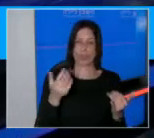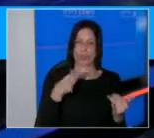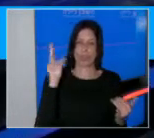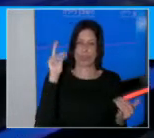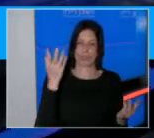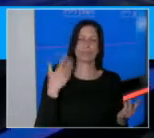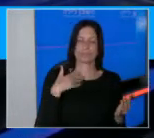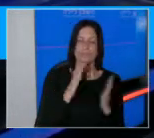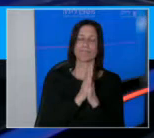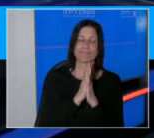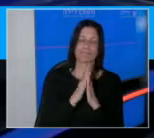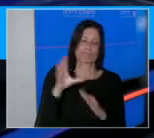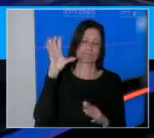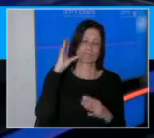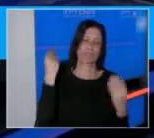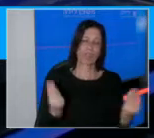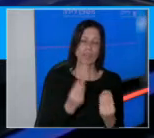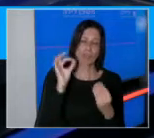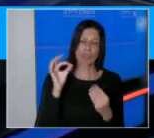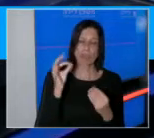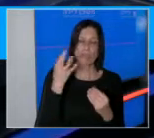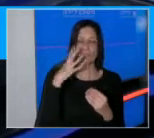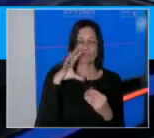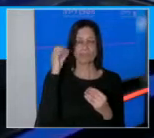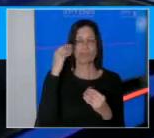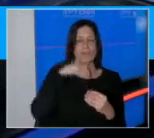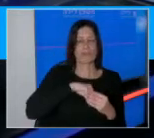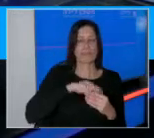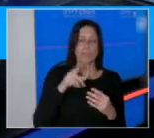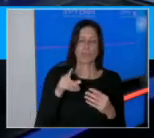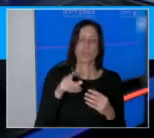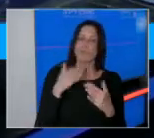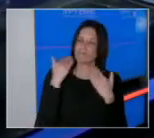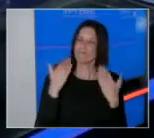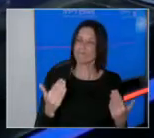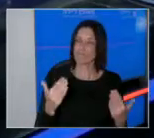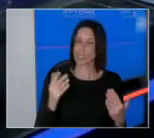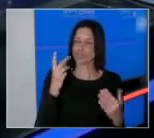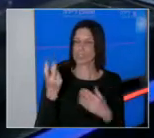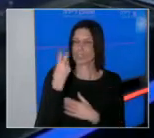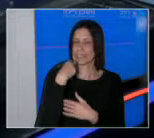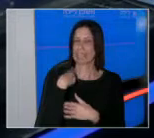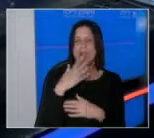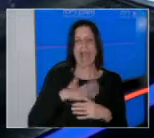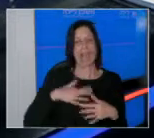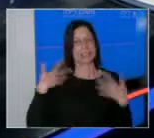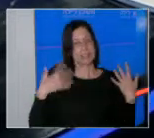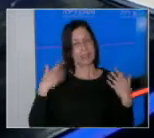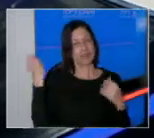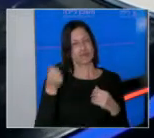תקווה שיאזינו לדברים שלך, ובאמת יפנימו את זה. דוקטור יואב יחזקאלי, תודה רבה לך שהצטרפת אלינו. חג שמח ושבת